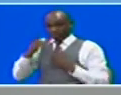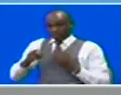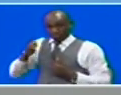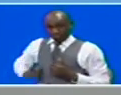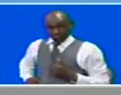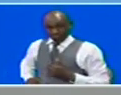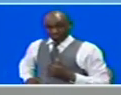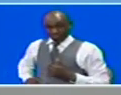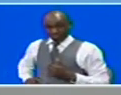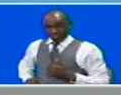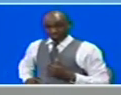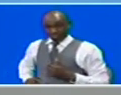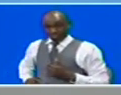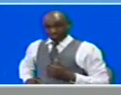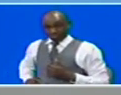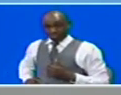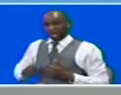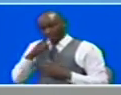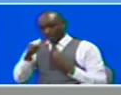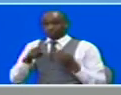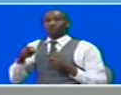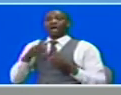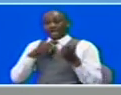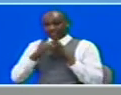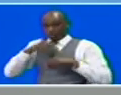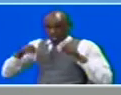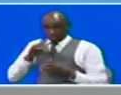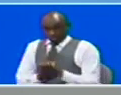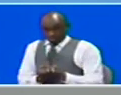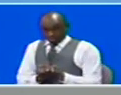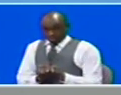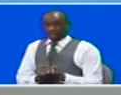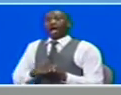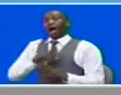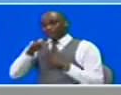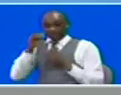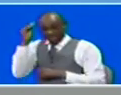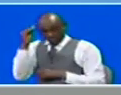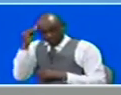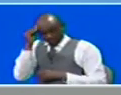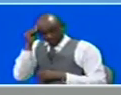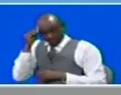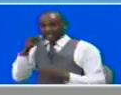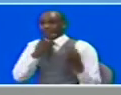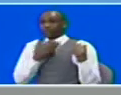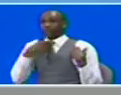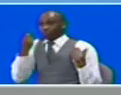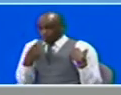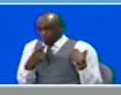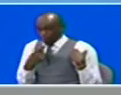la kushughulikia mambo ya ufisadi. Mambo ya masomo yamesema,